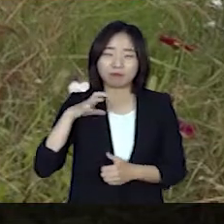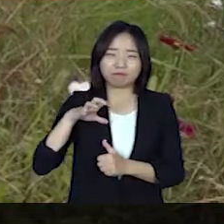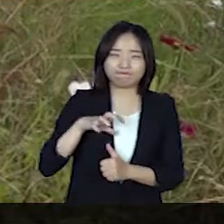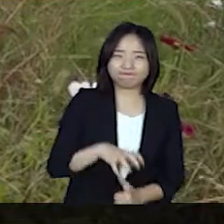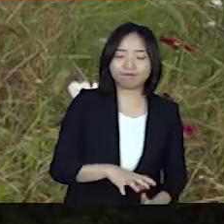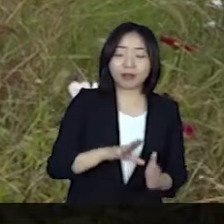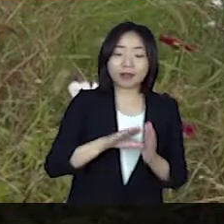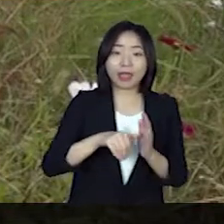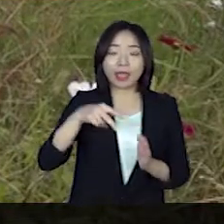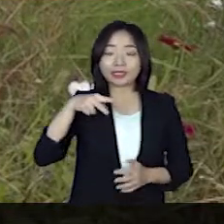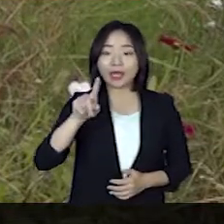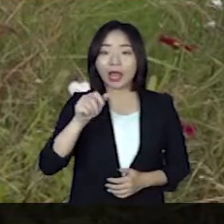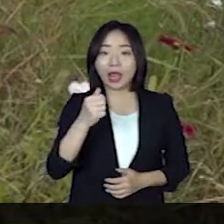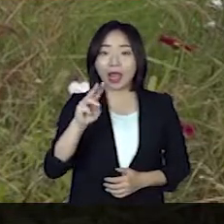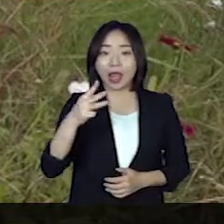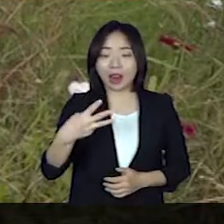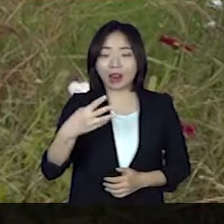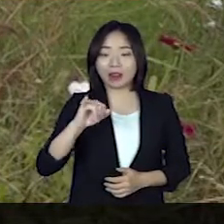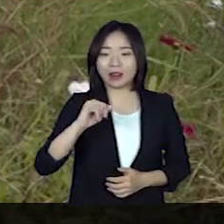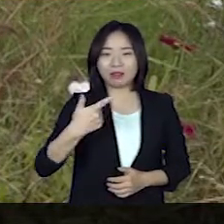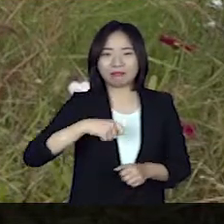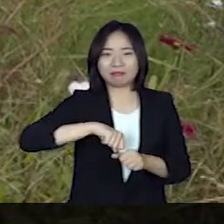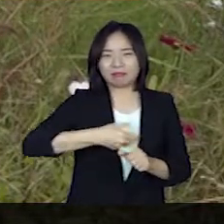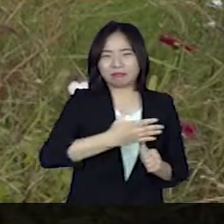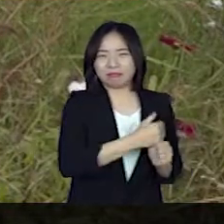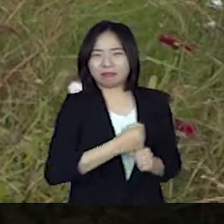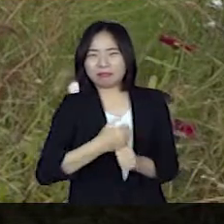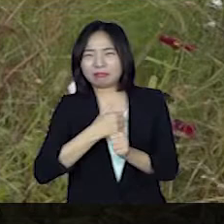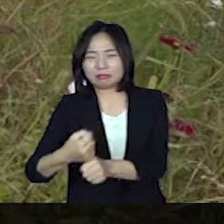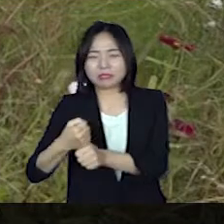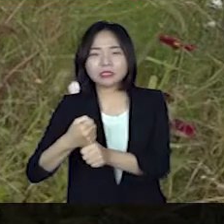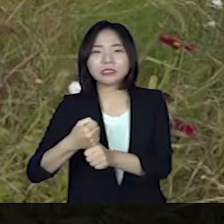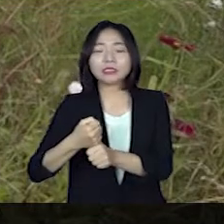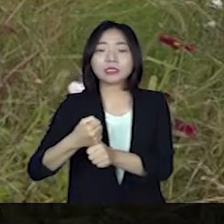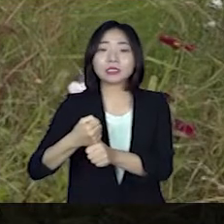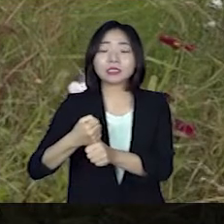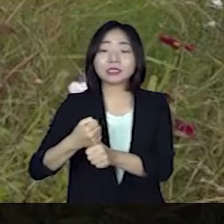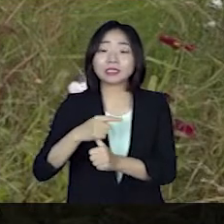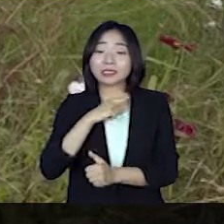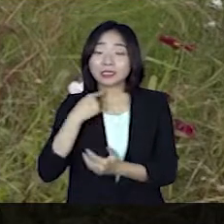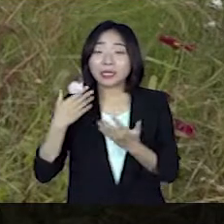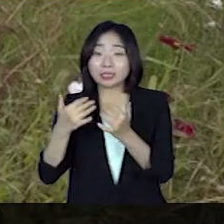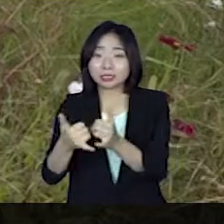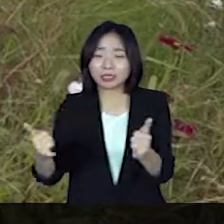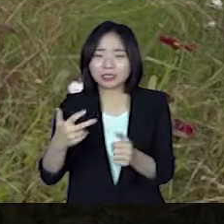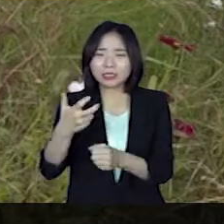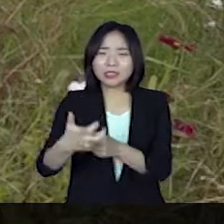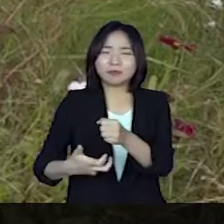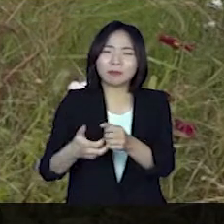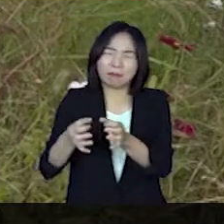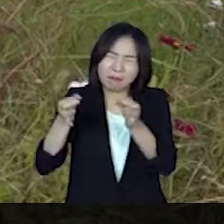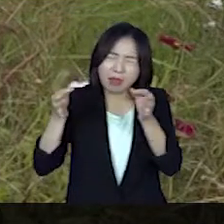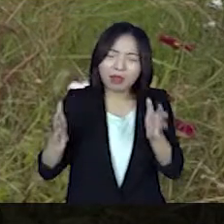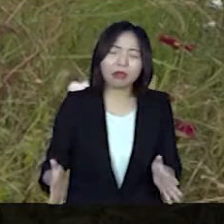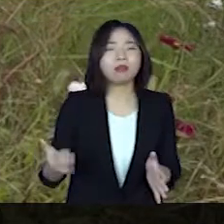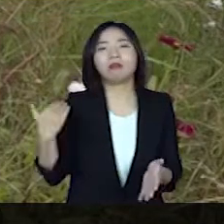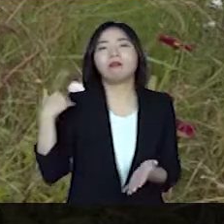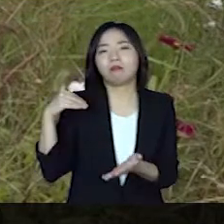일제강점기에 사할린으로 강제동원된 한국인 희생자의 유해가 70여 년 만에 꿈에 그리던 고국으로